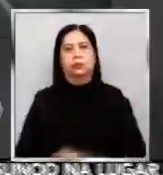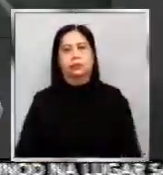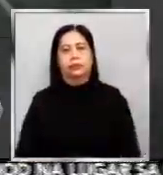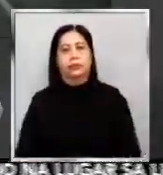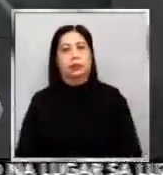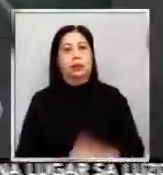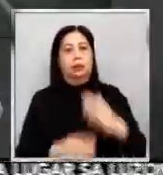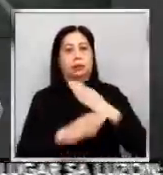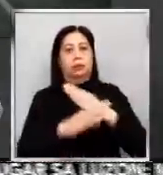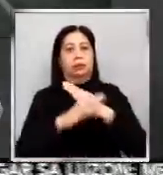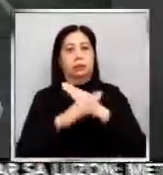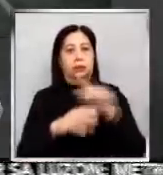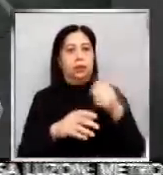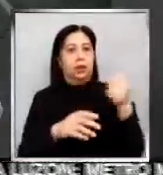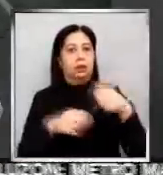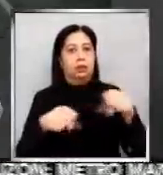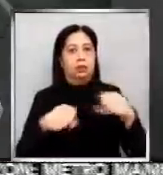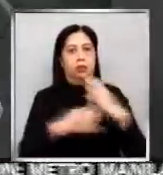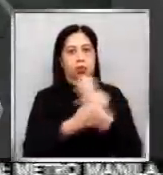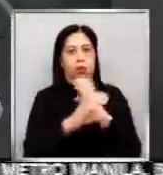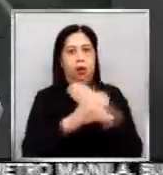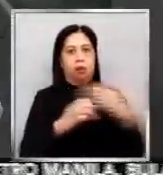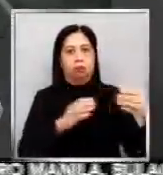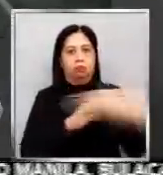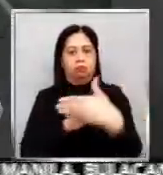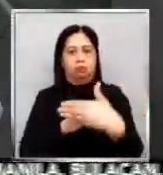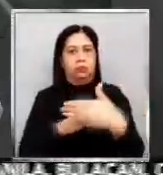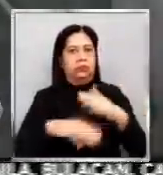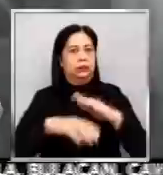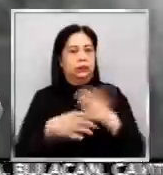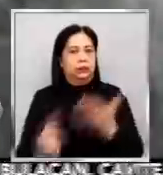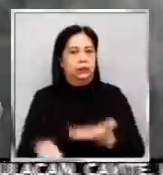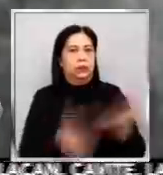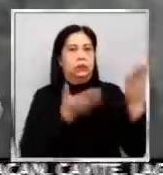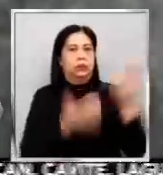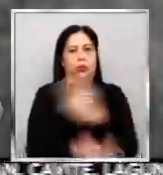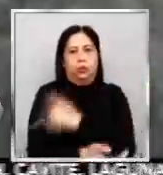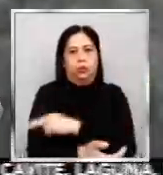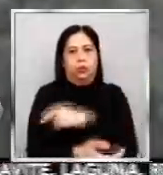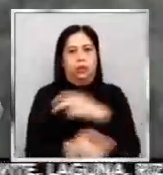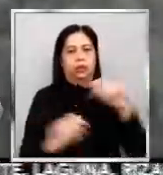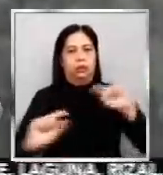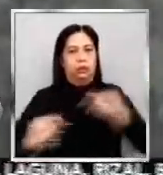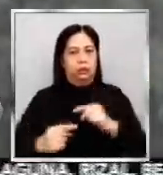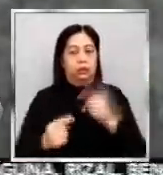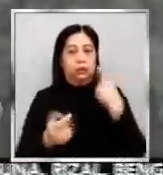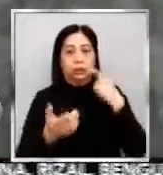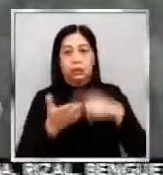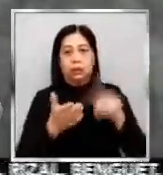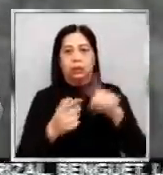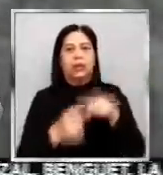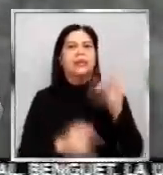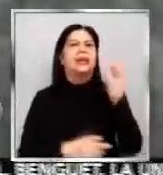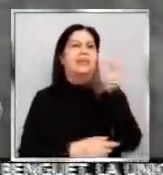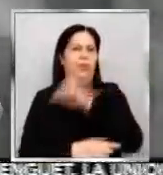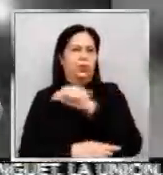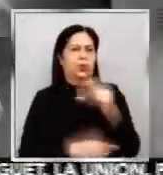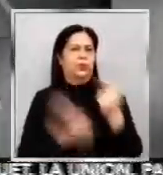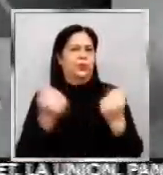ng ibang rider ang kotse. Dinala ang sugatang rider sa ospital. Napag-alaman namang nakainom ang driver ng